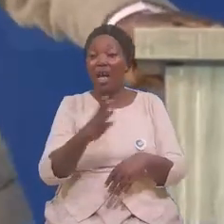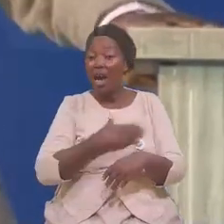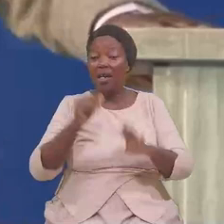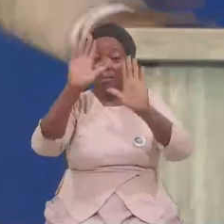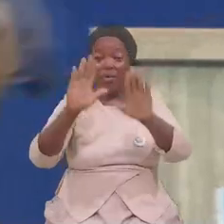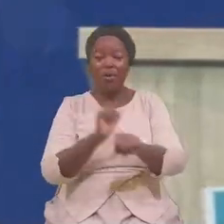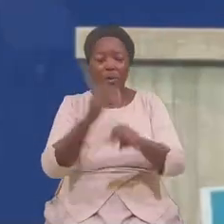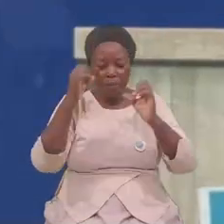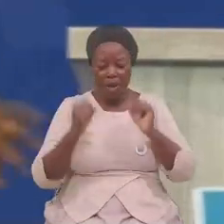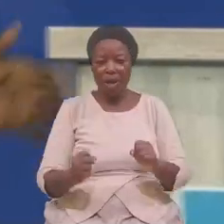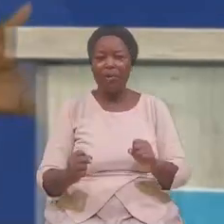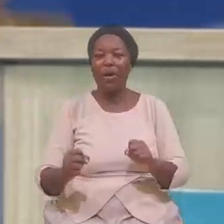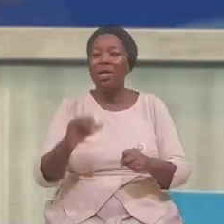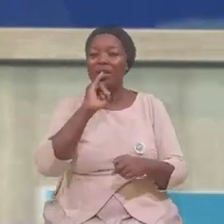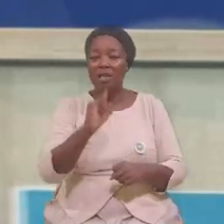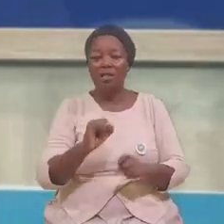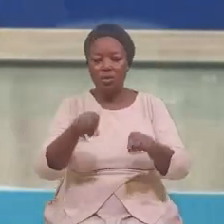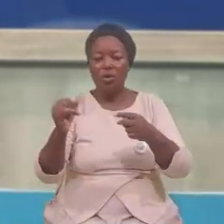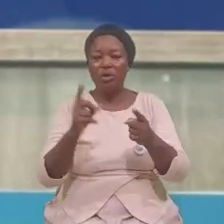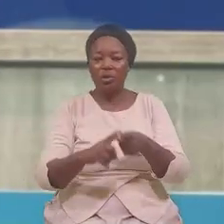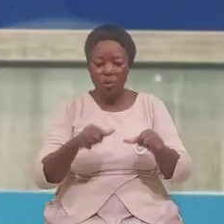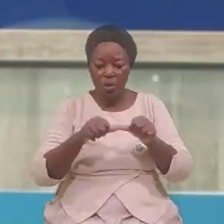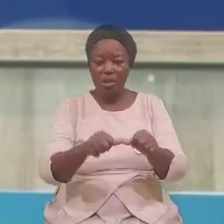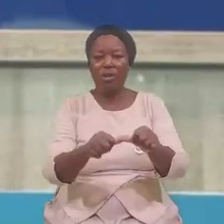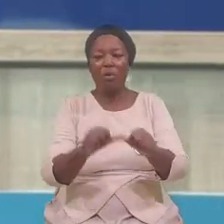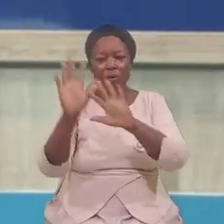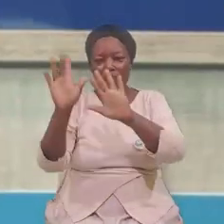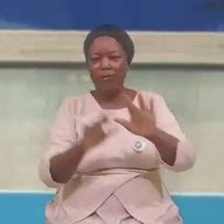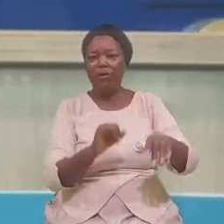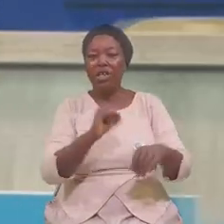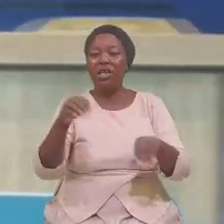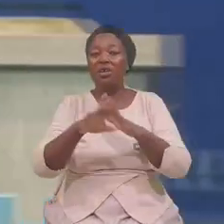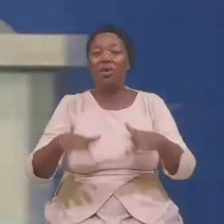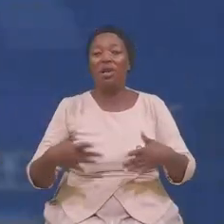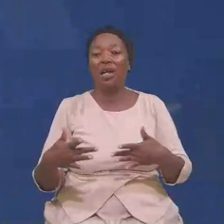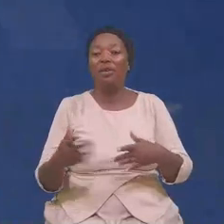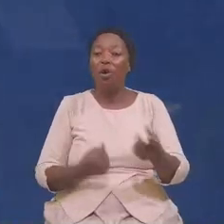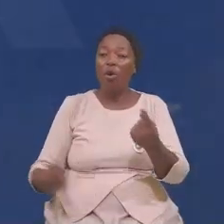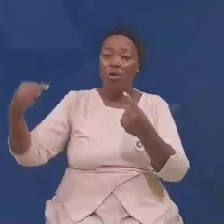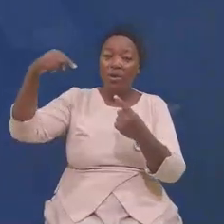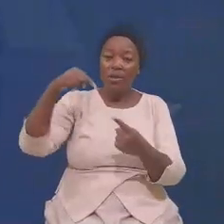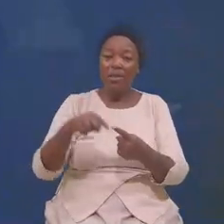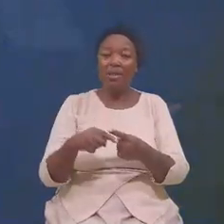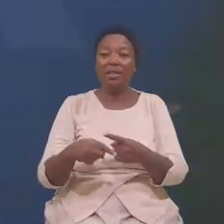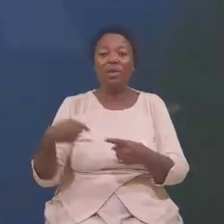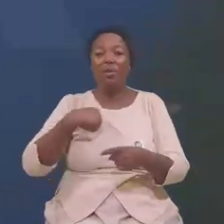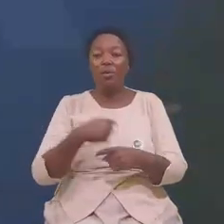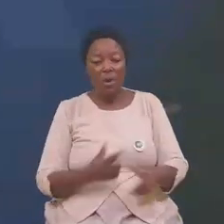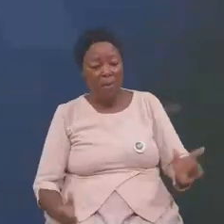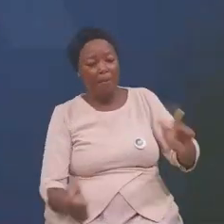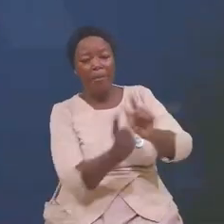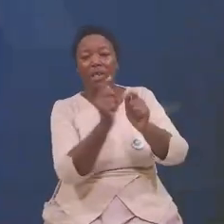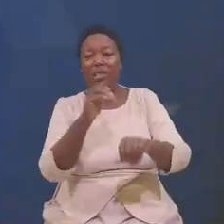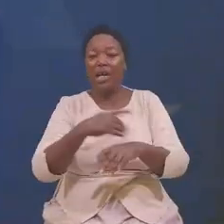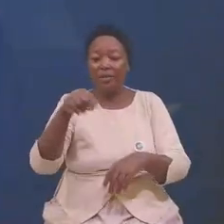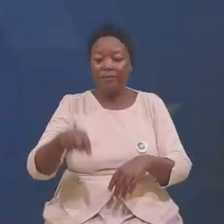puissance miraculeuse va continuer à couler dans ta vie jusqu'à ce que nous nous rencontrons au pied